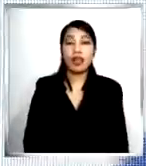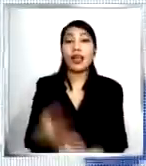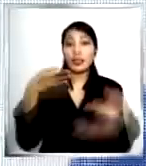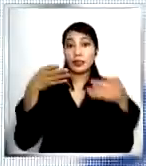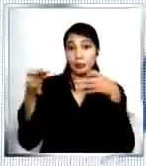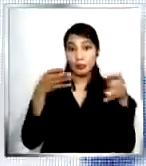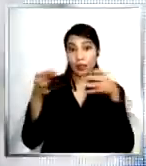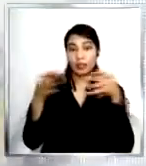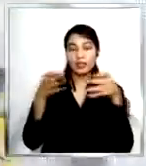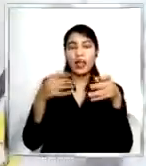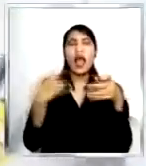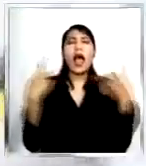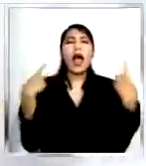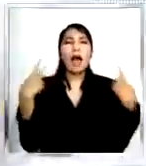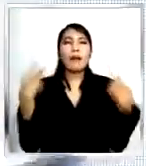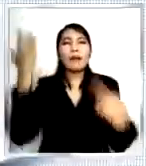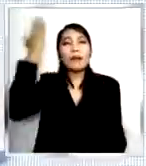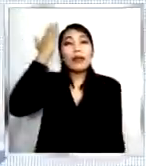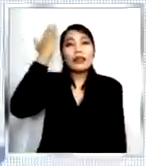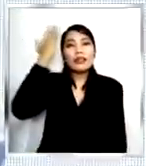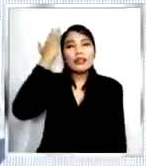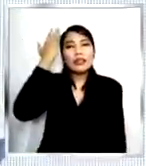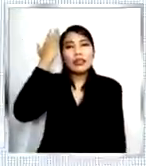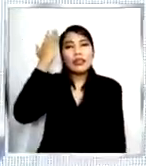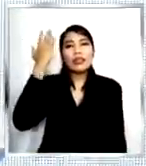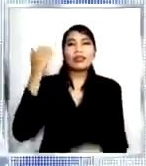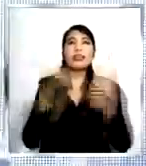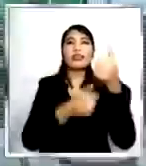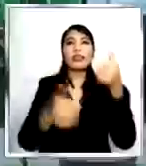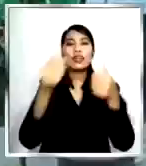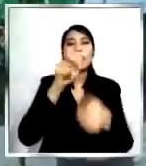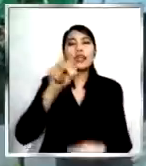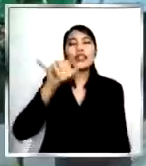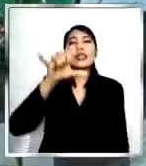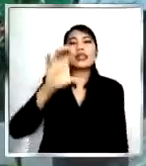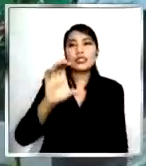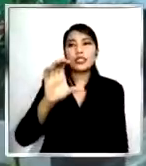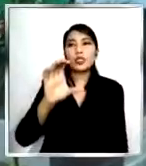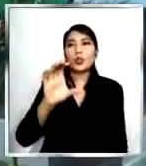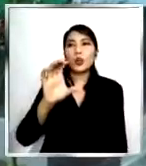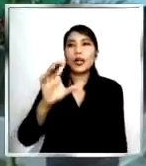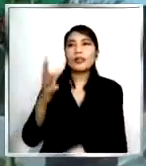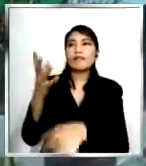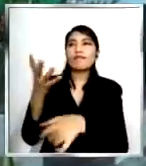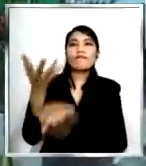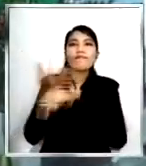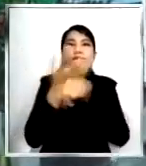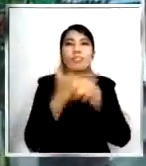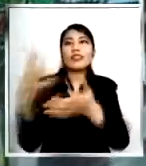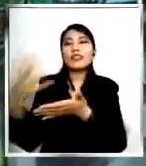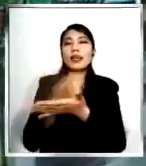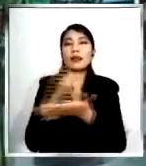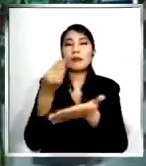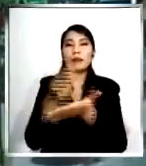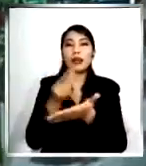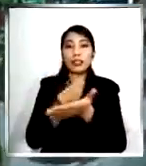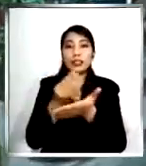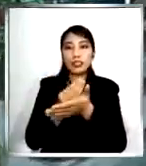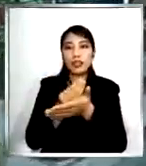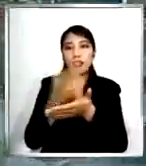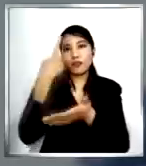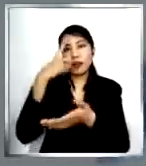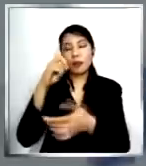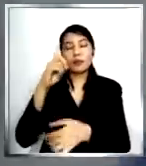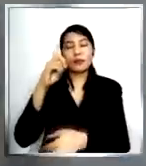NYC na nangunguha pa umano ng pera sa mga ahensya ng gobyerno. Kaya mabuti raw na makita ang mukha niya bilang ang totoong NYC